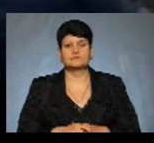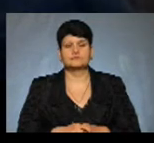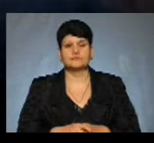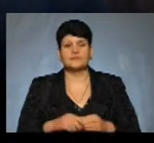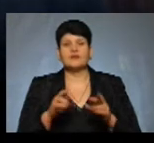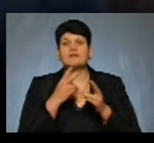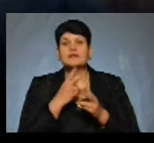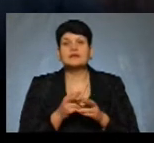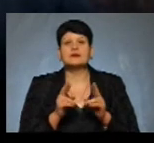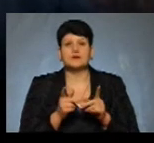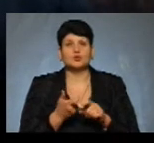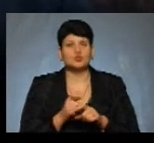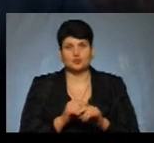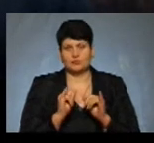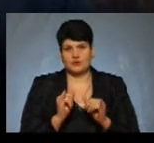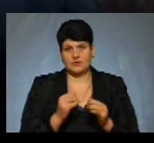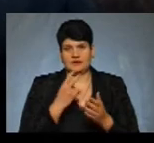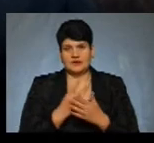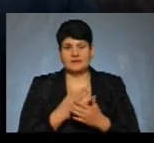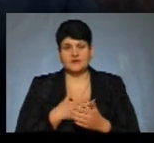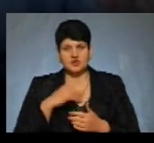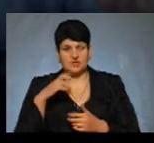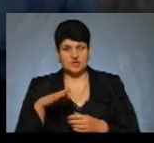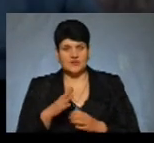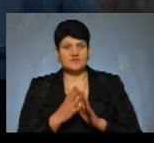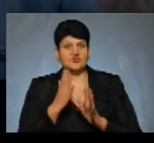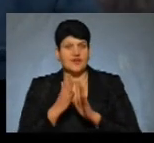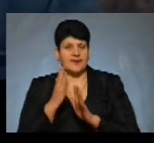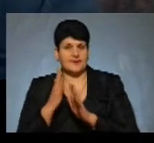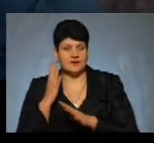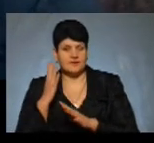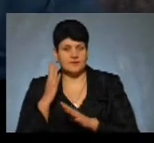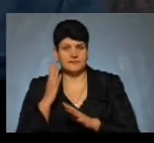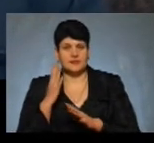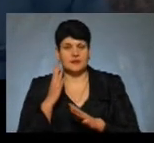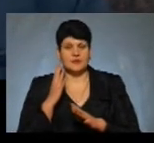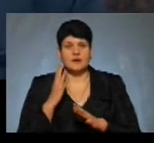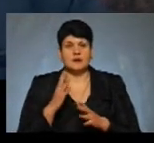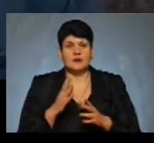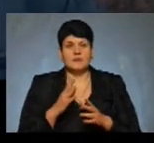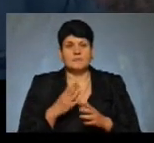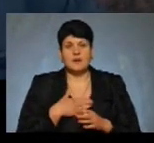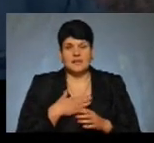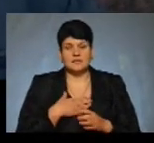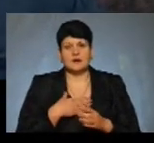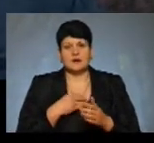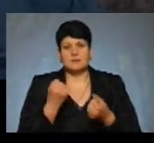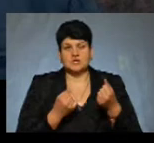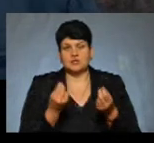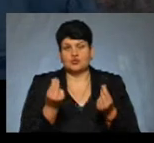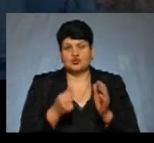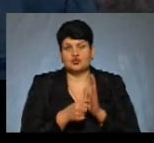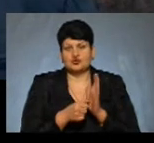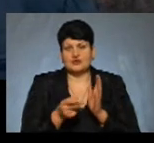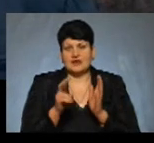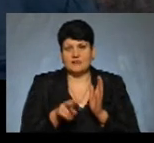Виглядало як? Дуже погано виглядало в нашій державі. Черги, суми самосвідчення. У мене була машина стоїть 600 євро, а я